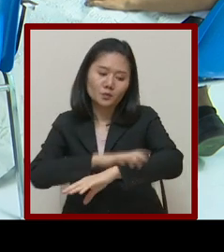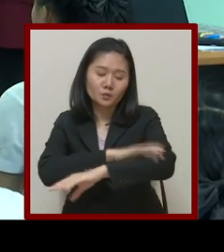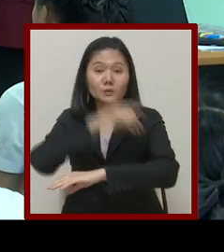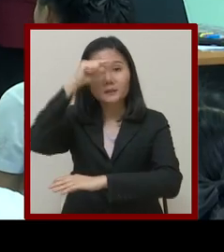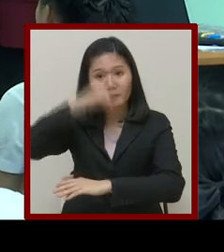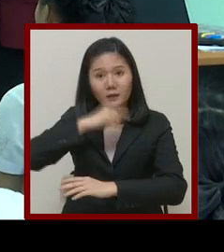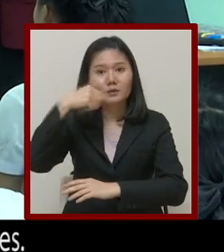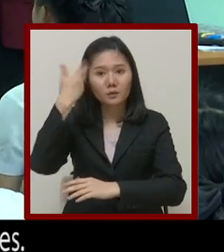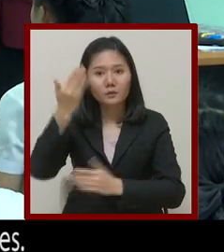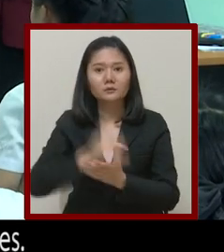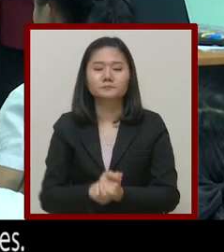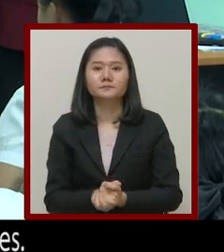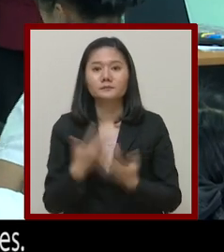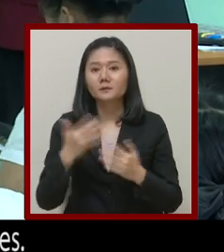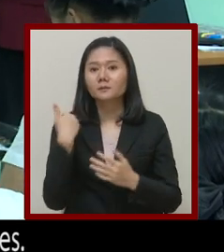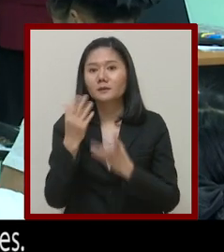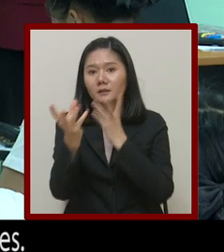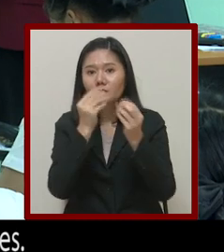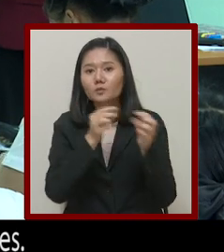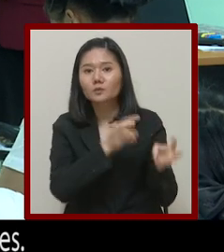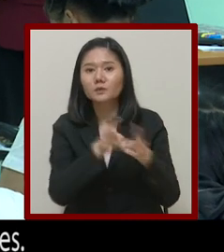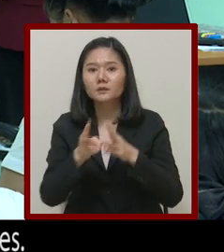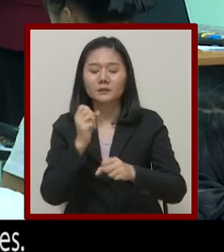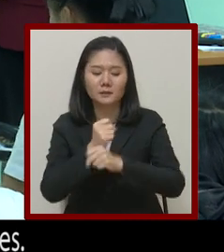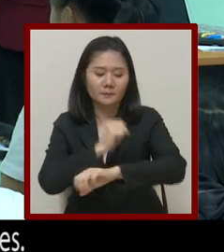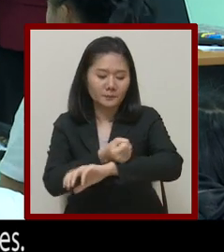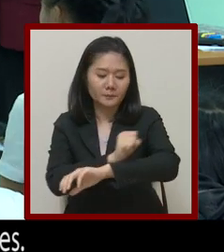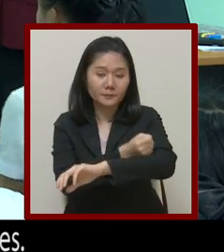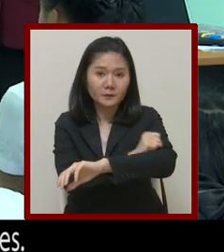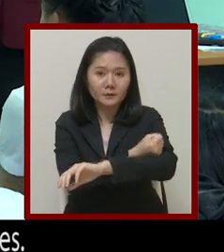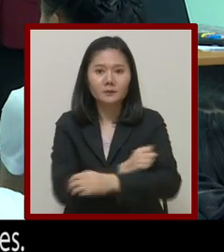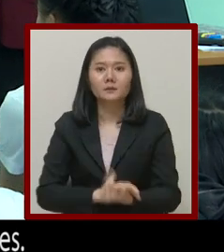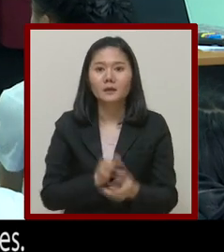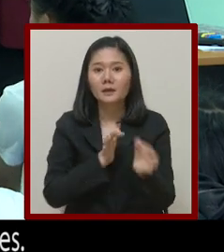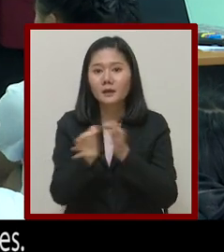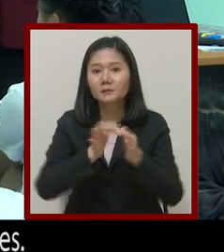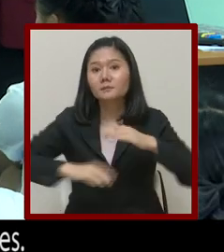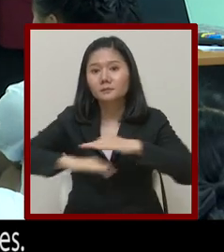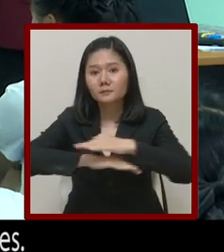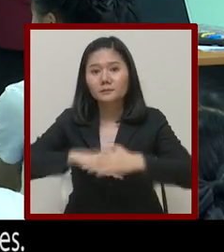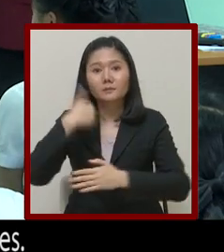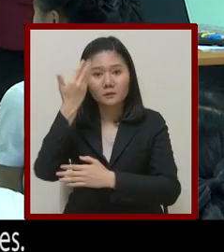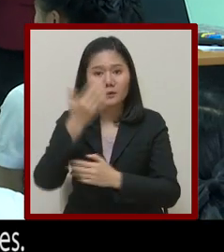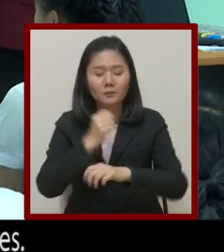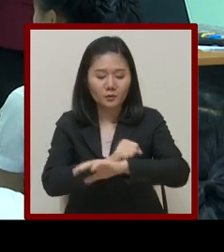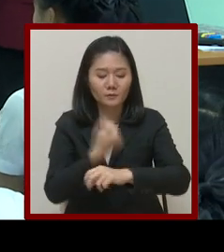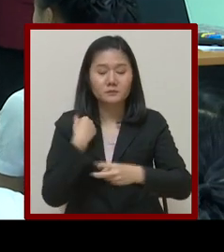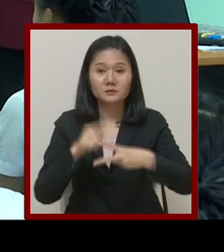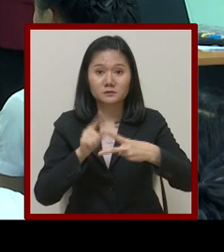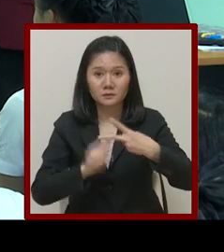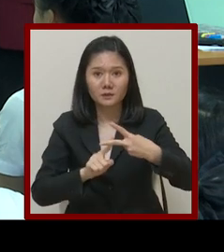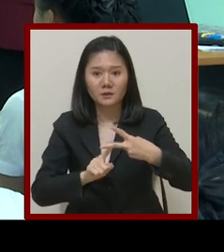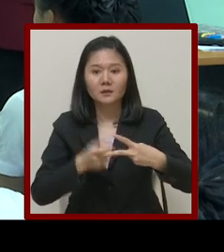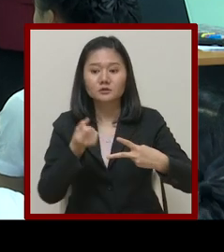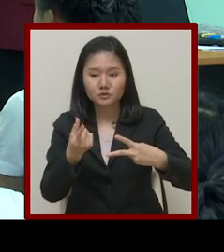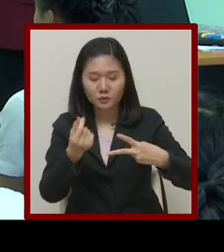ก่อนแล้วก็เรียนรู้วิธีการทำลูกประคบซึ่งก็ได้อธิบายเบื้องต้นไว้แล้วนะคะว่าลูกประคบมี2แบบคือ